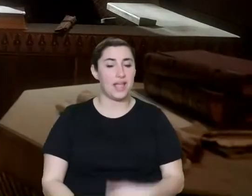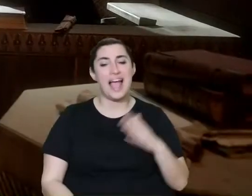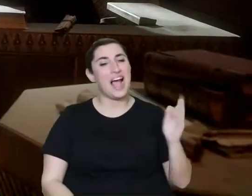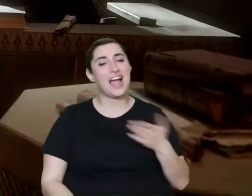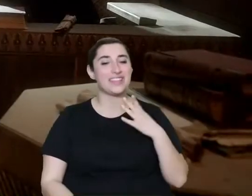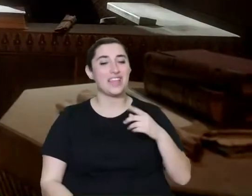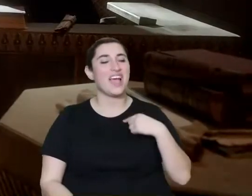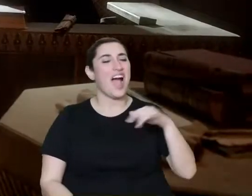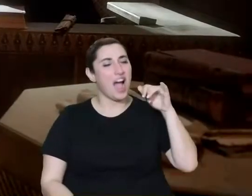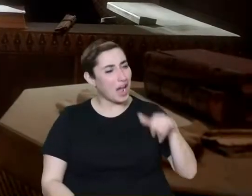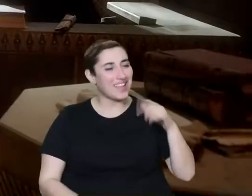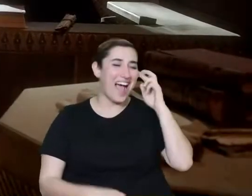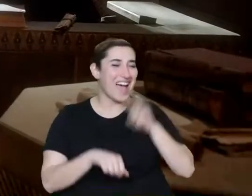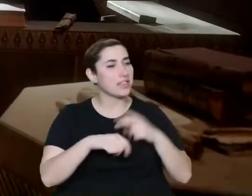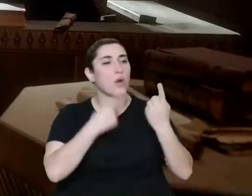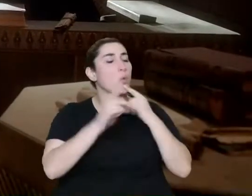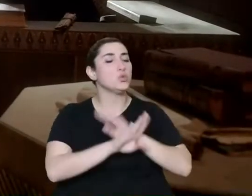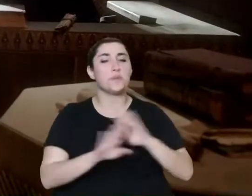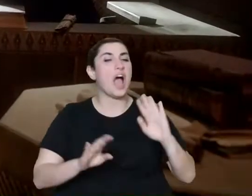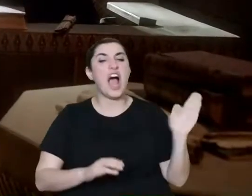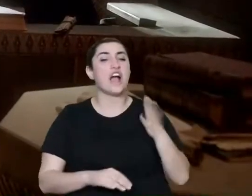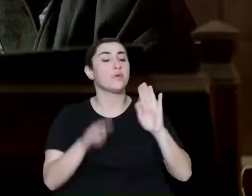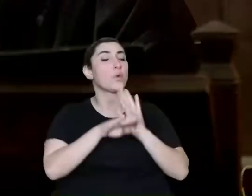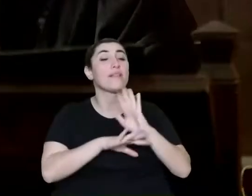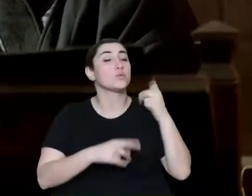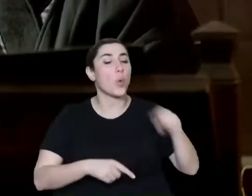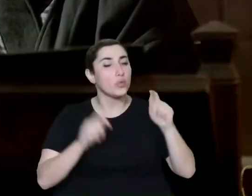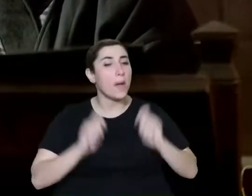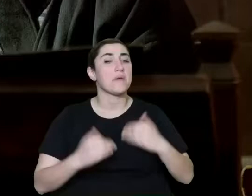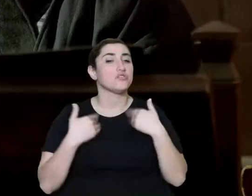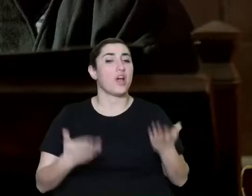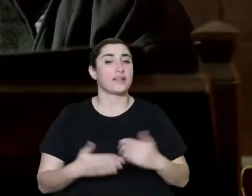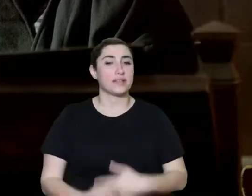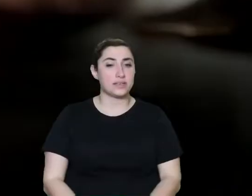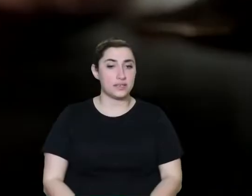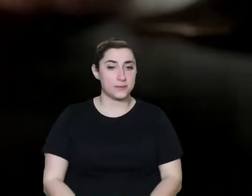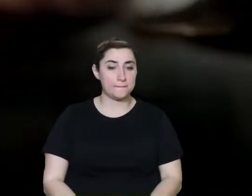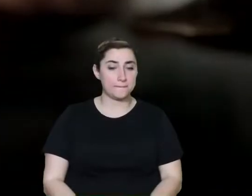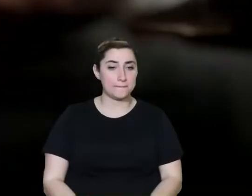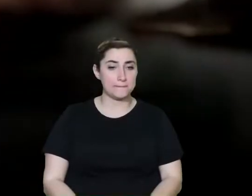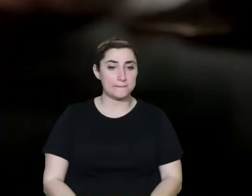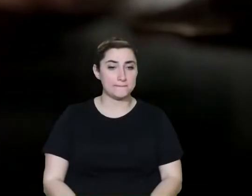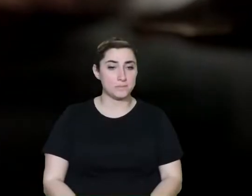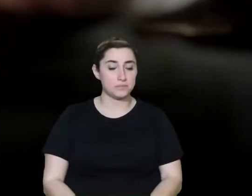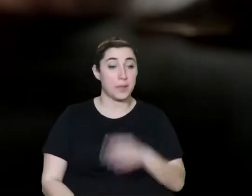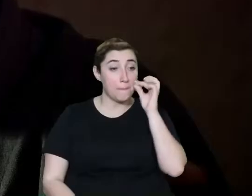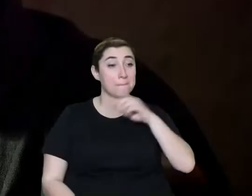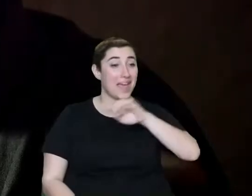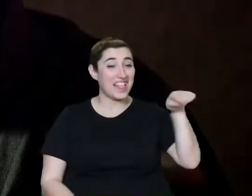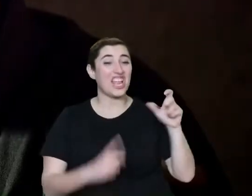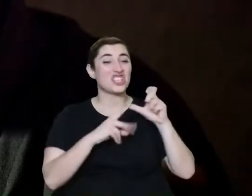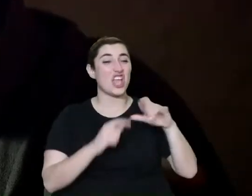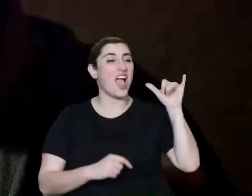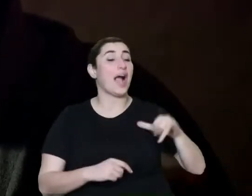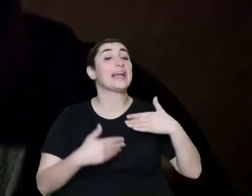Hani hal hatır gözetmeyecektik? Hani şeriat neyse onu tatbik edecektik? Beylerin,